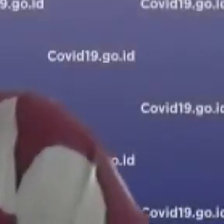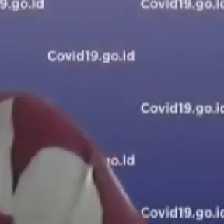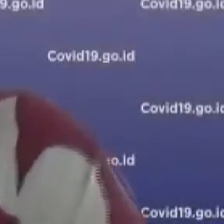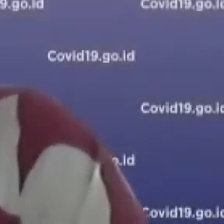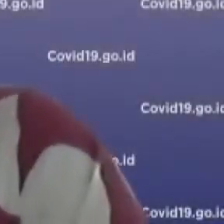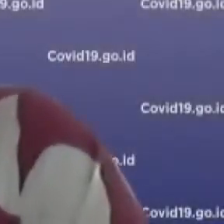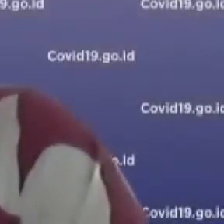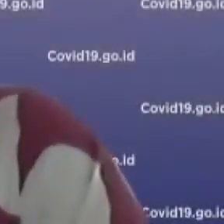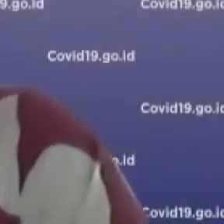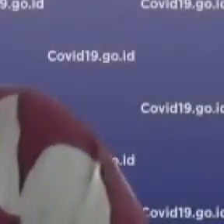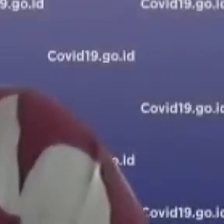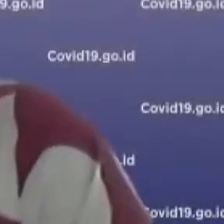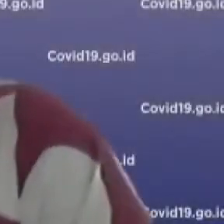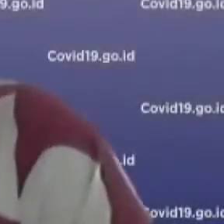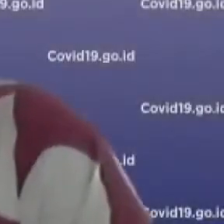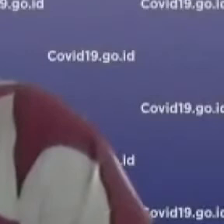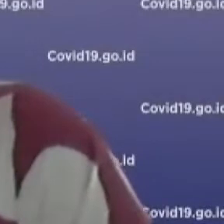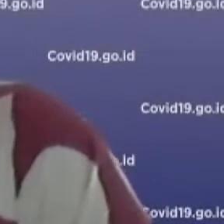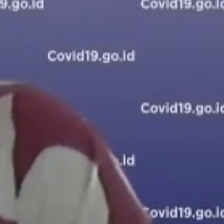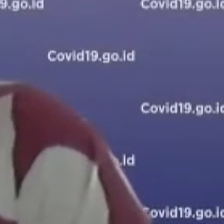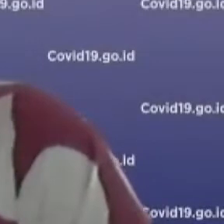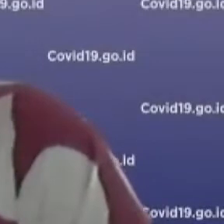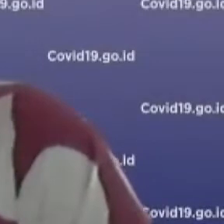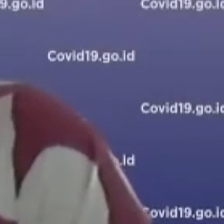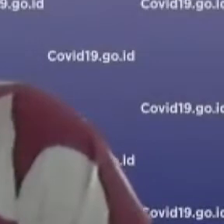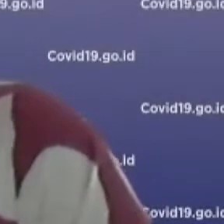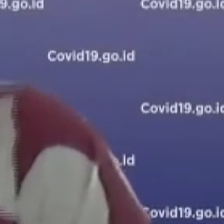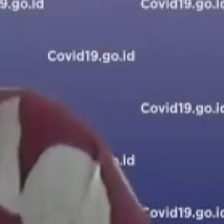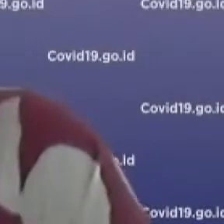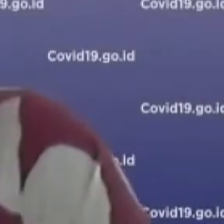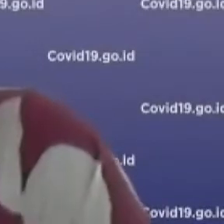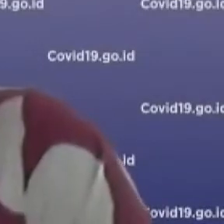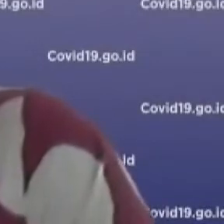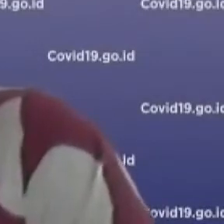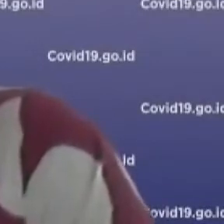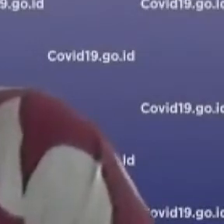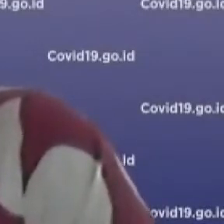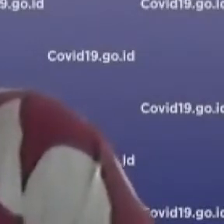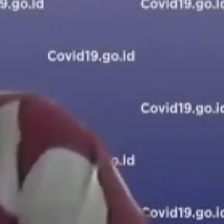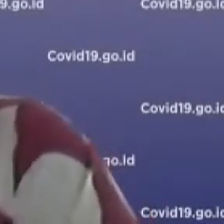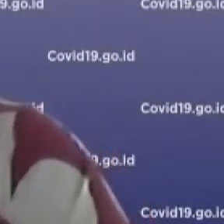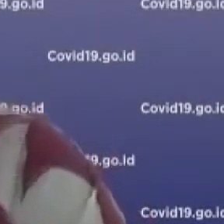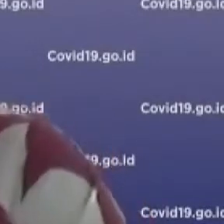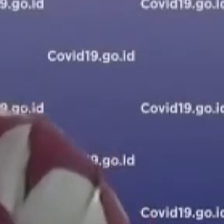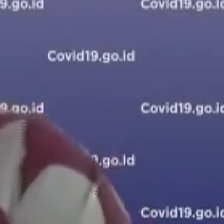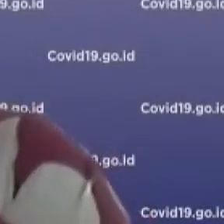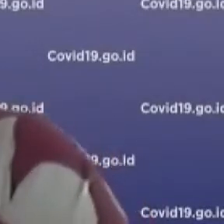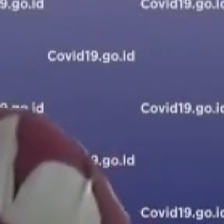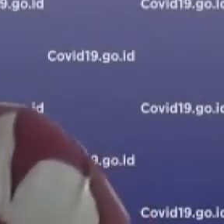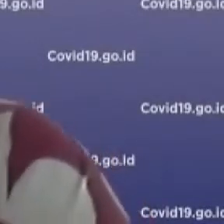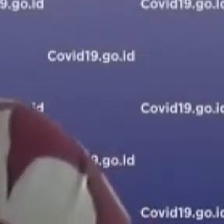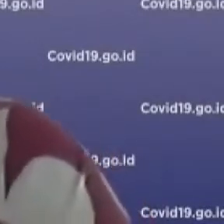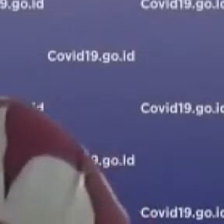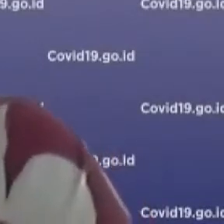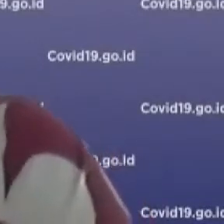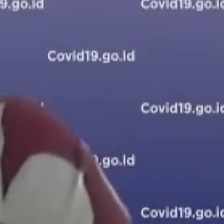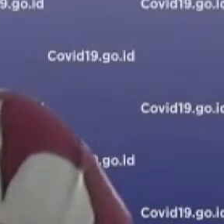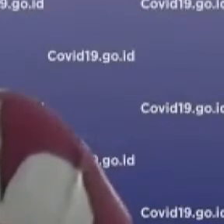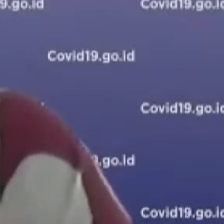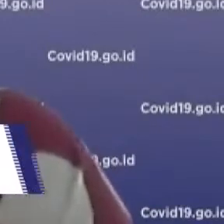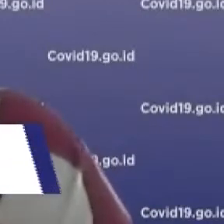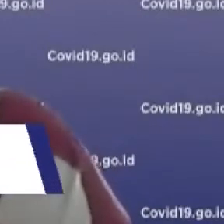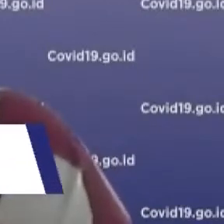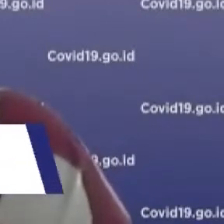Assalamualaikum warahmatullahi wabarakatuh. Selamat siang Sobat Patuh. Kita ketemu lagi karena sudah hari Rabu, berarti kita ketemu dalam